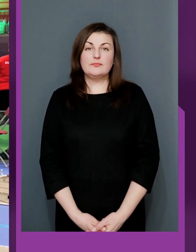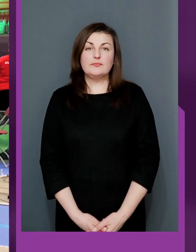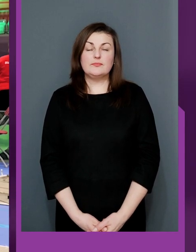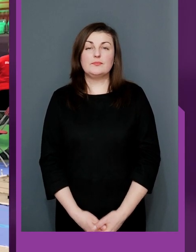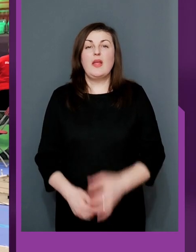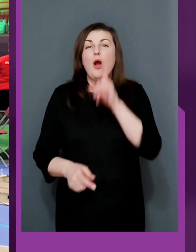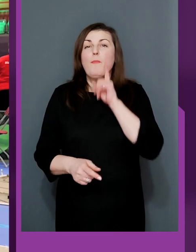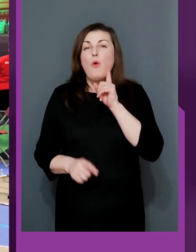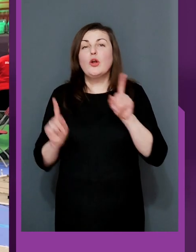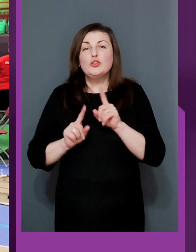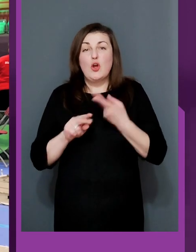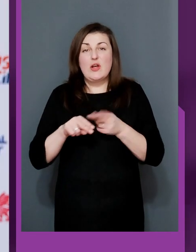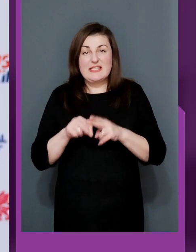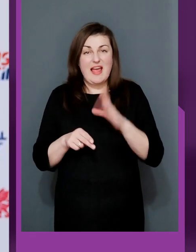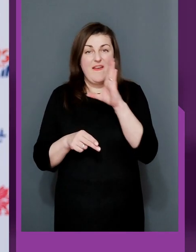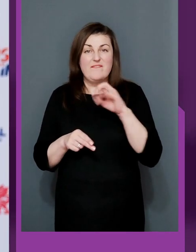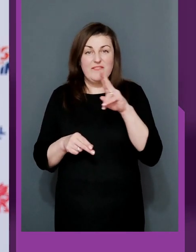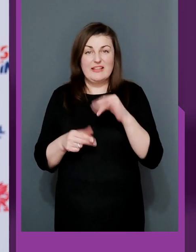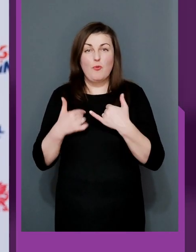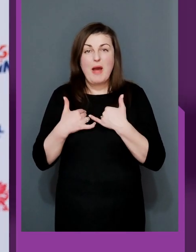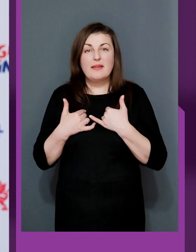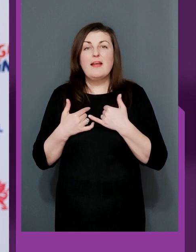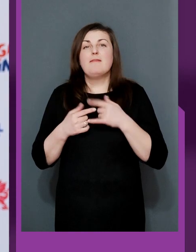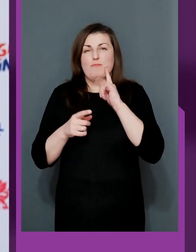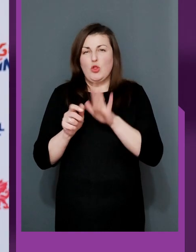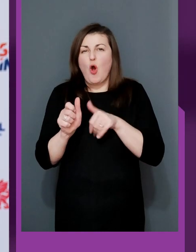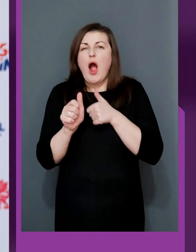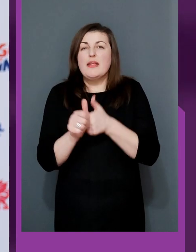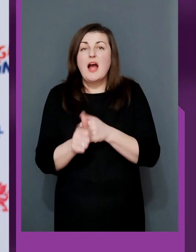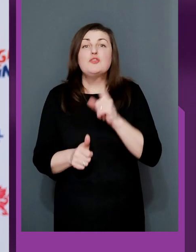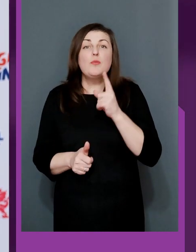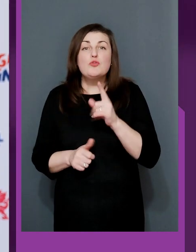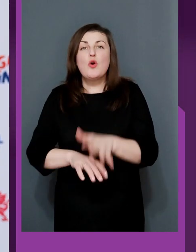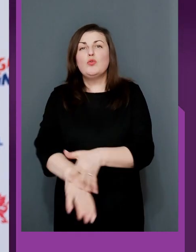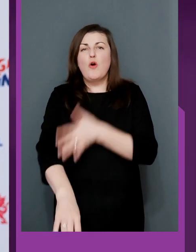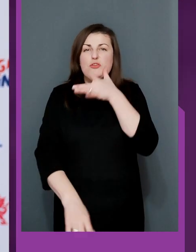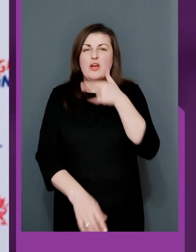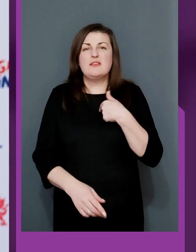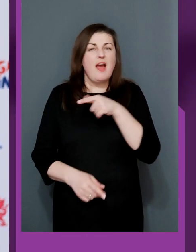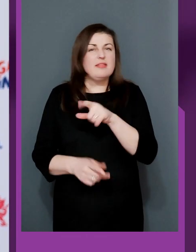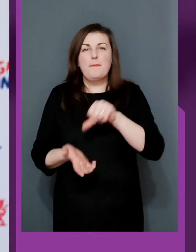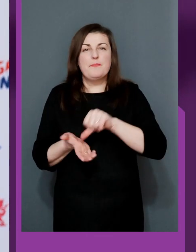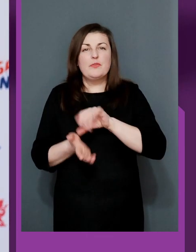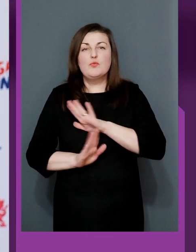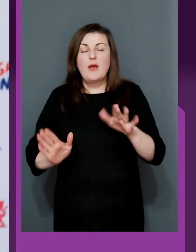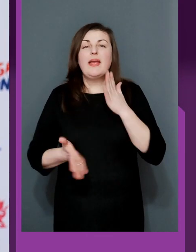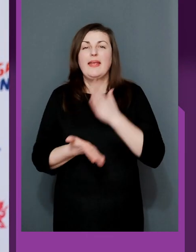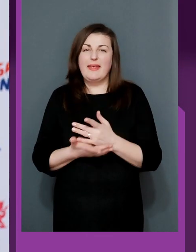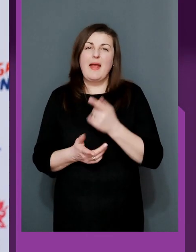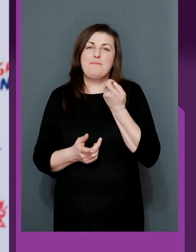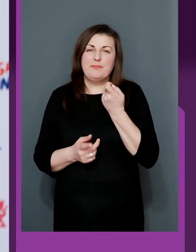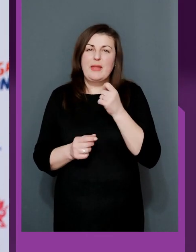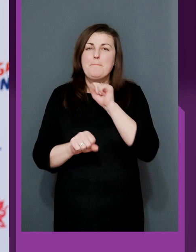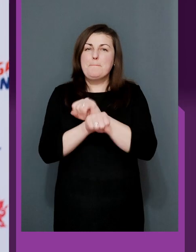сходинці поки що цей вид в мене як доганяючи тому що довший час Я на ньому не виступав є